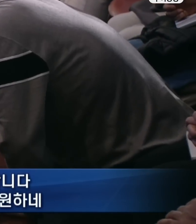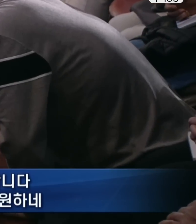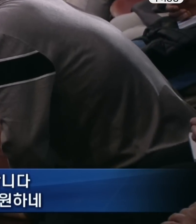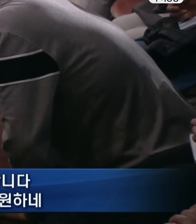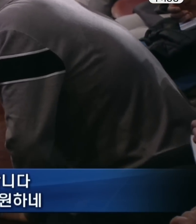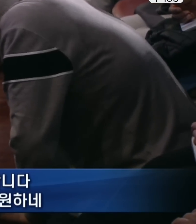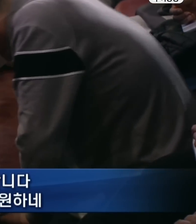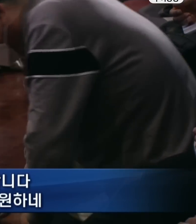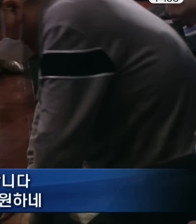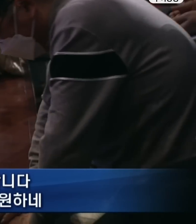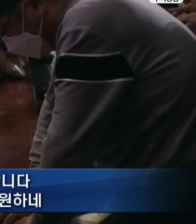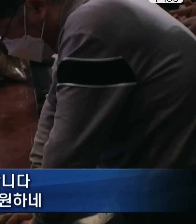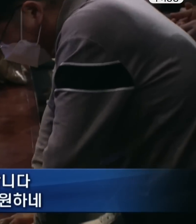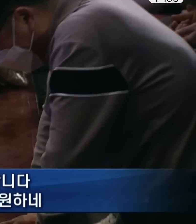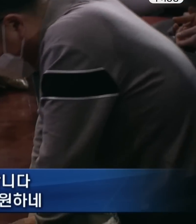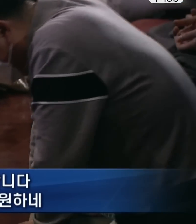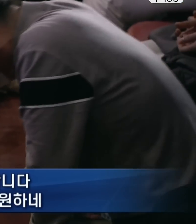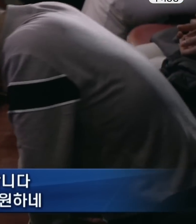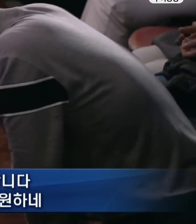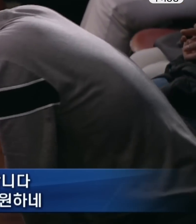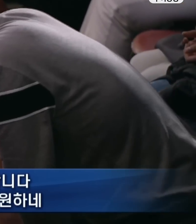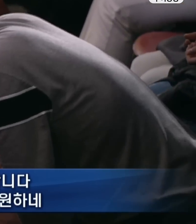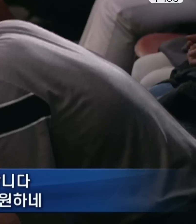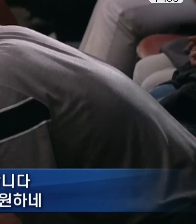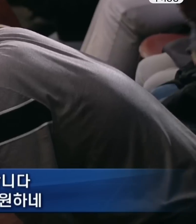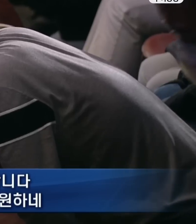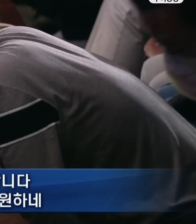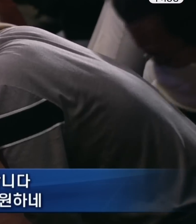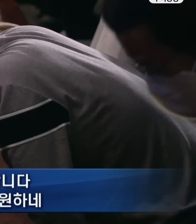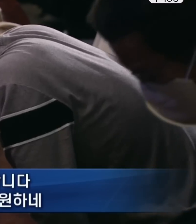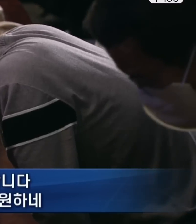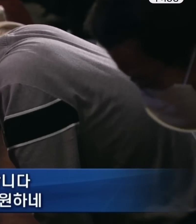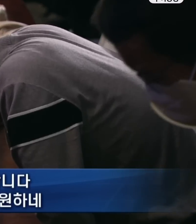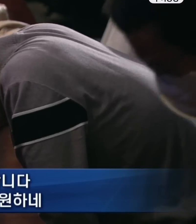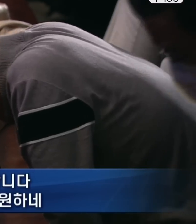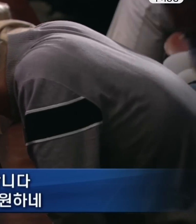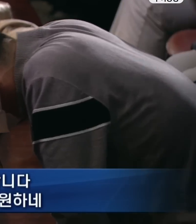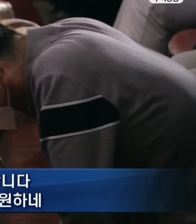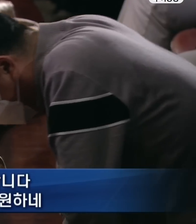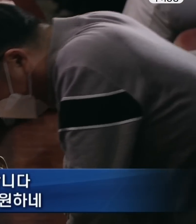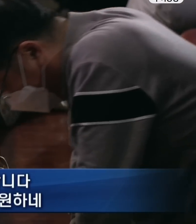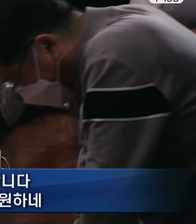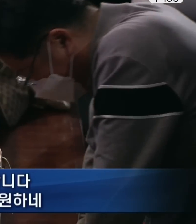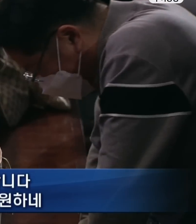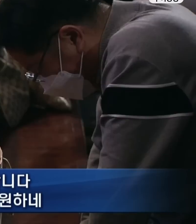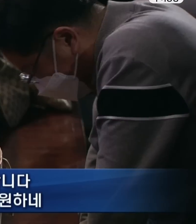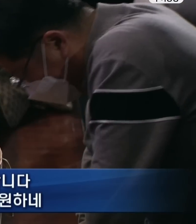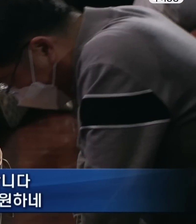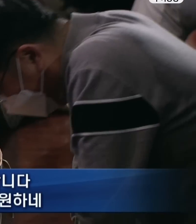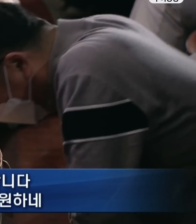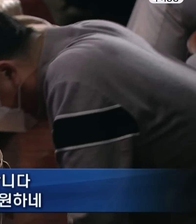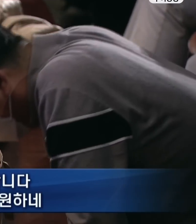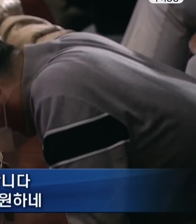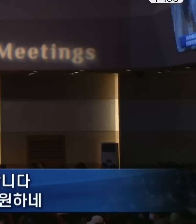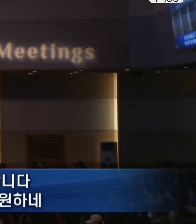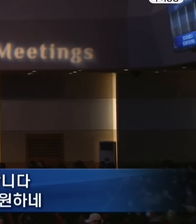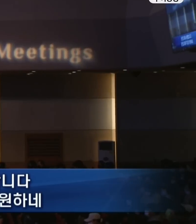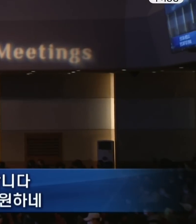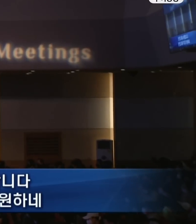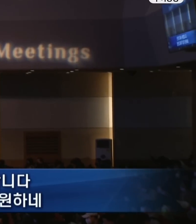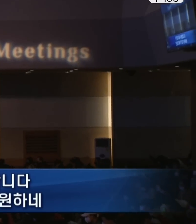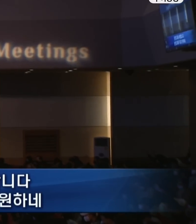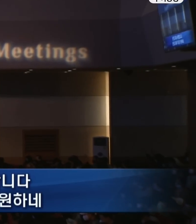일, 우리는 알 수가 없습니다. 하나님, 그래서 이것 때문에 몸부림치고 좌절하고 절망할 때가